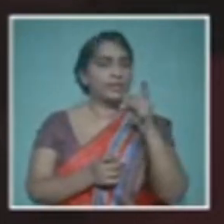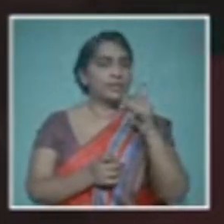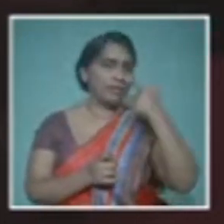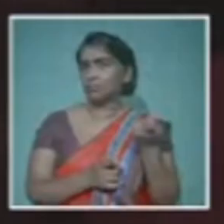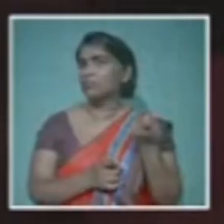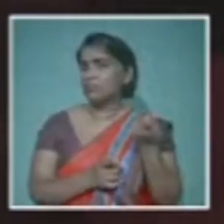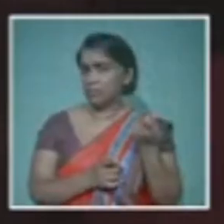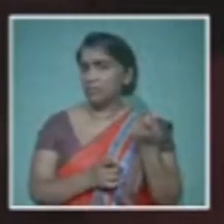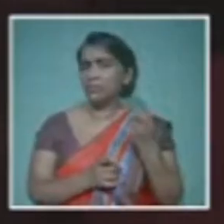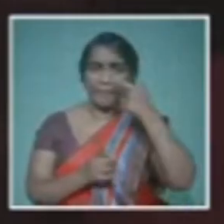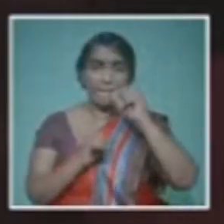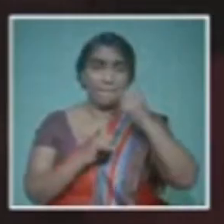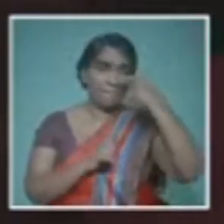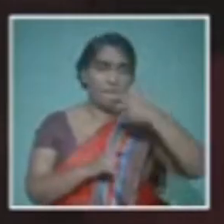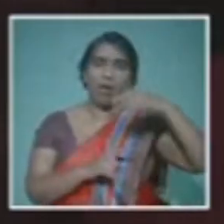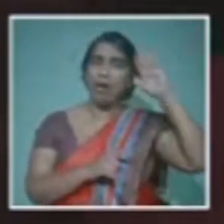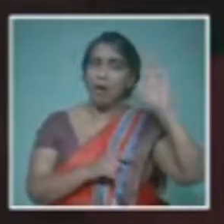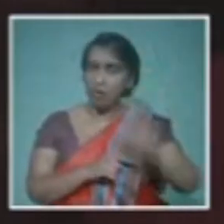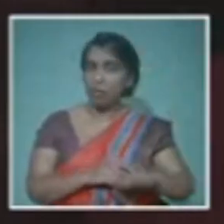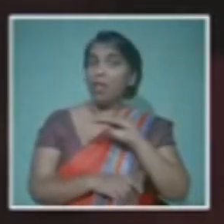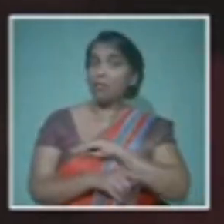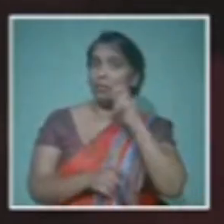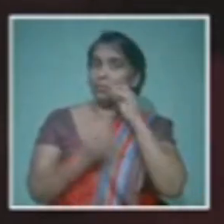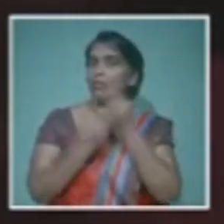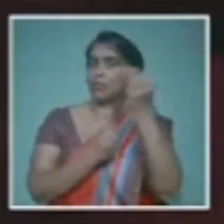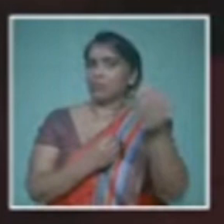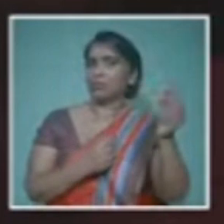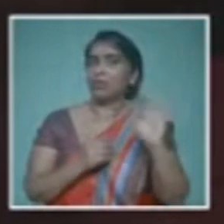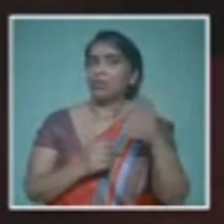100කින් ඒ පෙට්‍රල් වල මිල අඩුවීමේ ප්‍රතිලාභයක් ජනතාවට ලබා